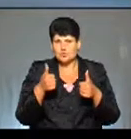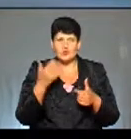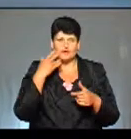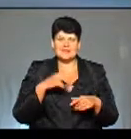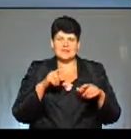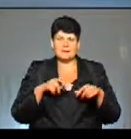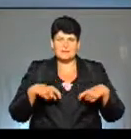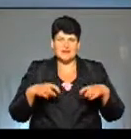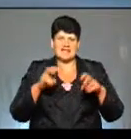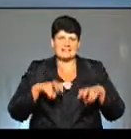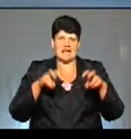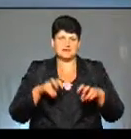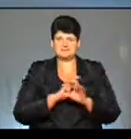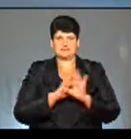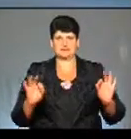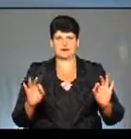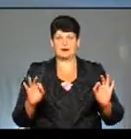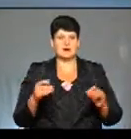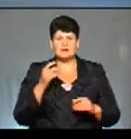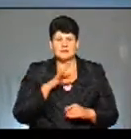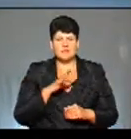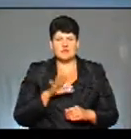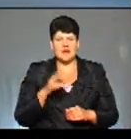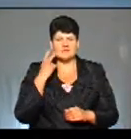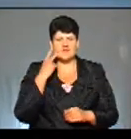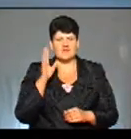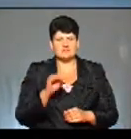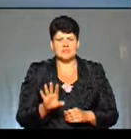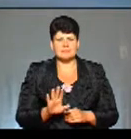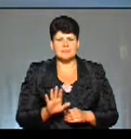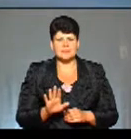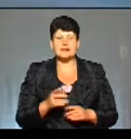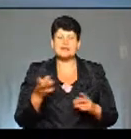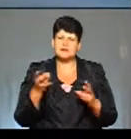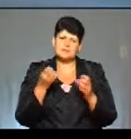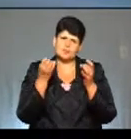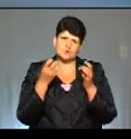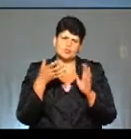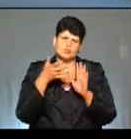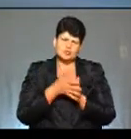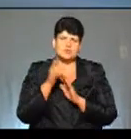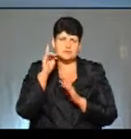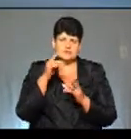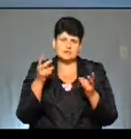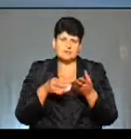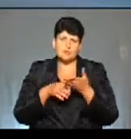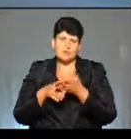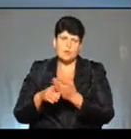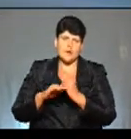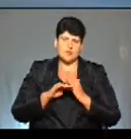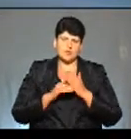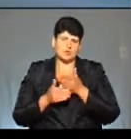все прекрасно. Ну так не буває завжди. Так що треба просто розуміти і знати, що треба допомагати один